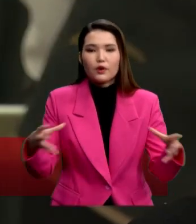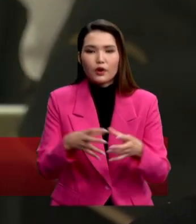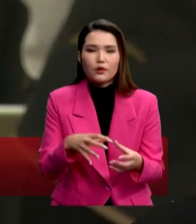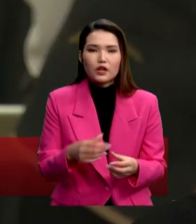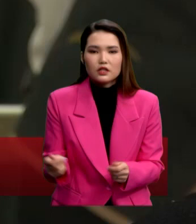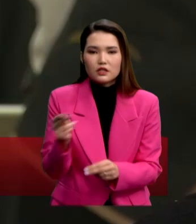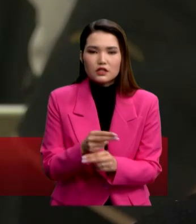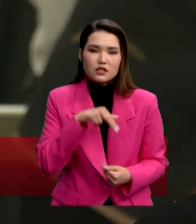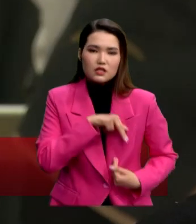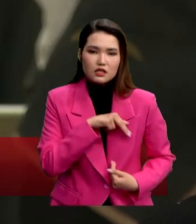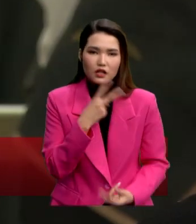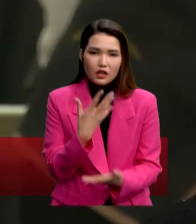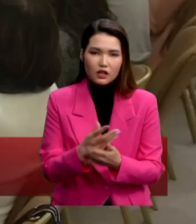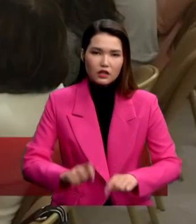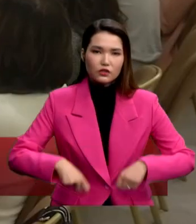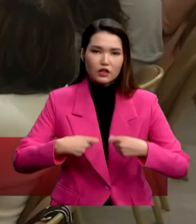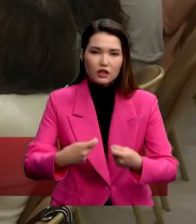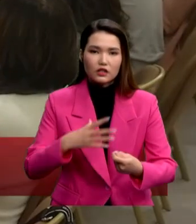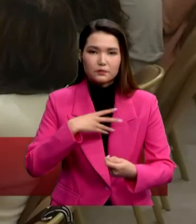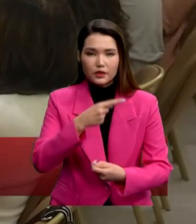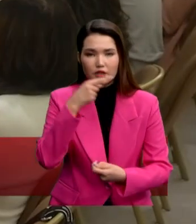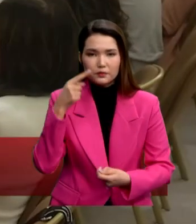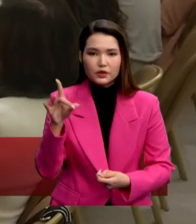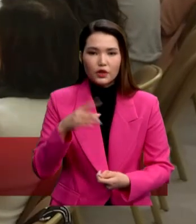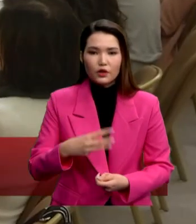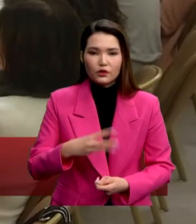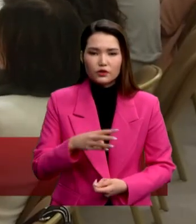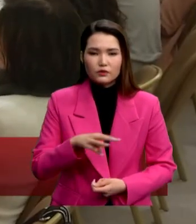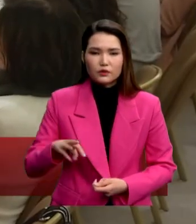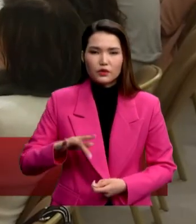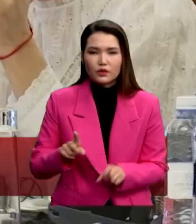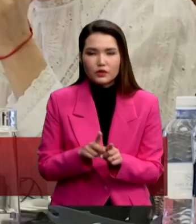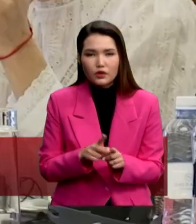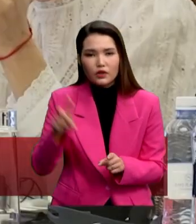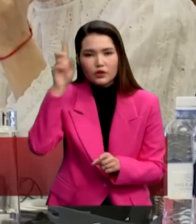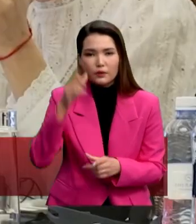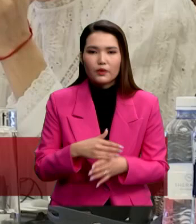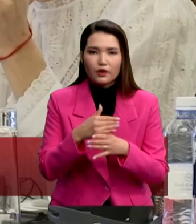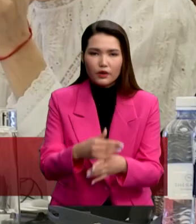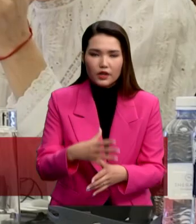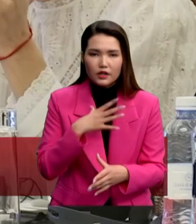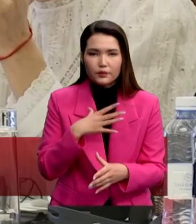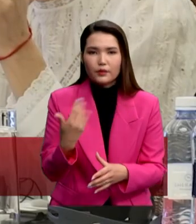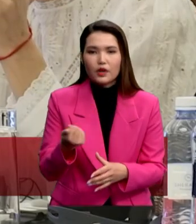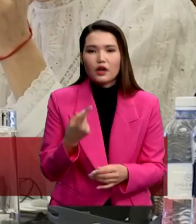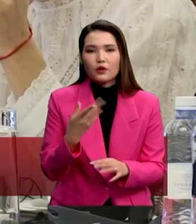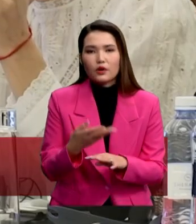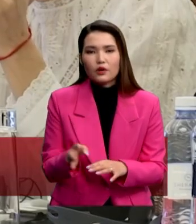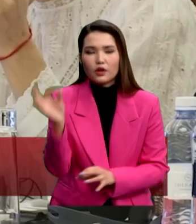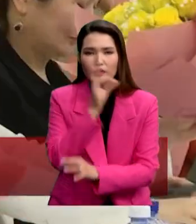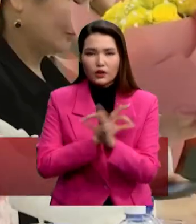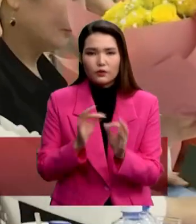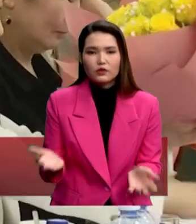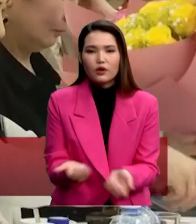қызметімен жұмыс істейтіні де сөз болды. Былтыр елде 33 мыңнан астам қыз-келіншекке көмек көрсетілсе, 11 мыңына сервисті